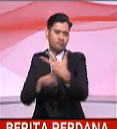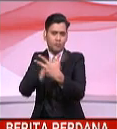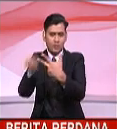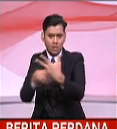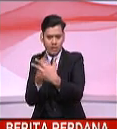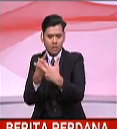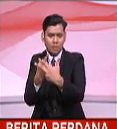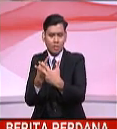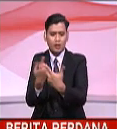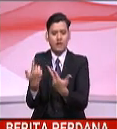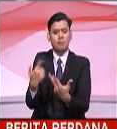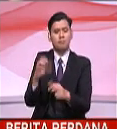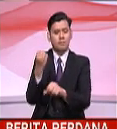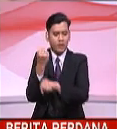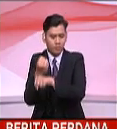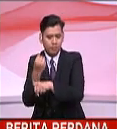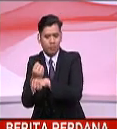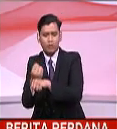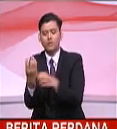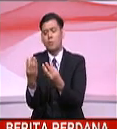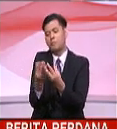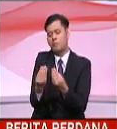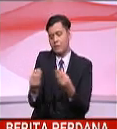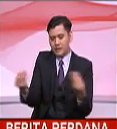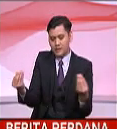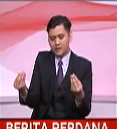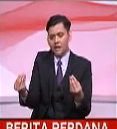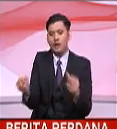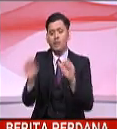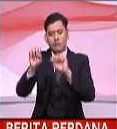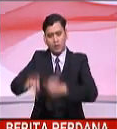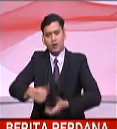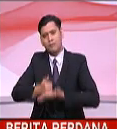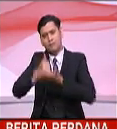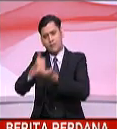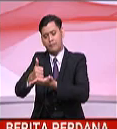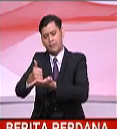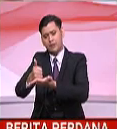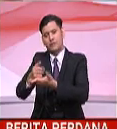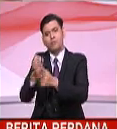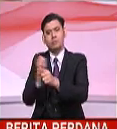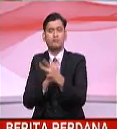bye Oke bye bye ini